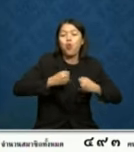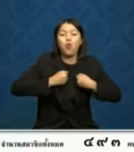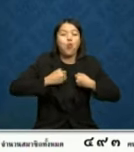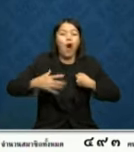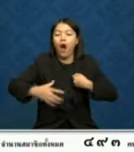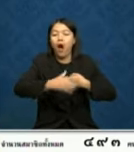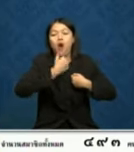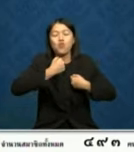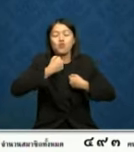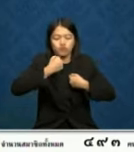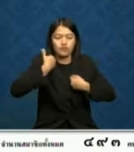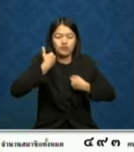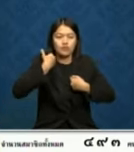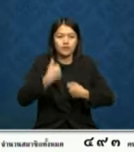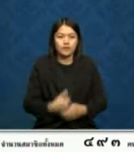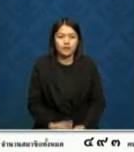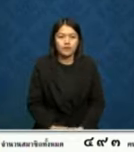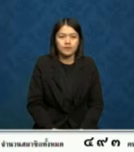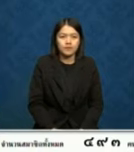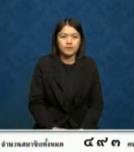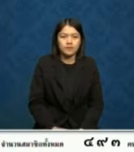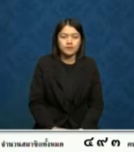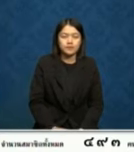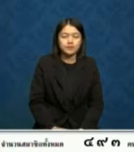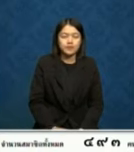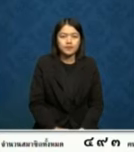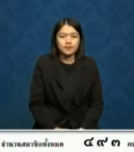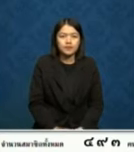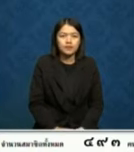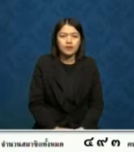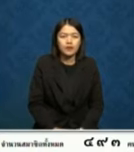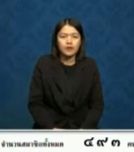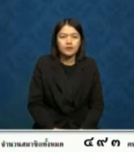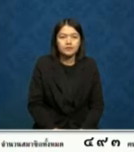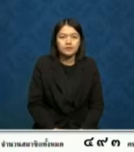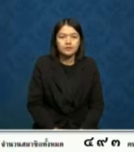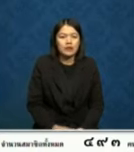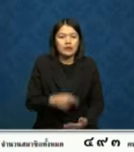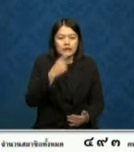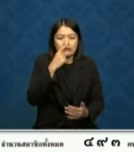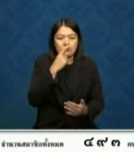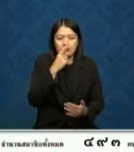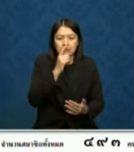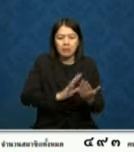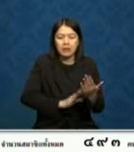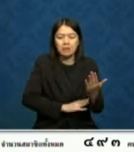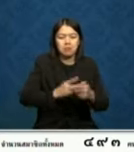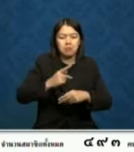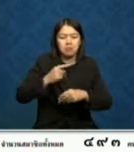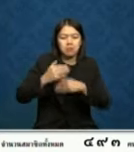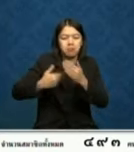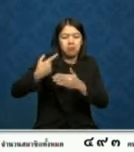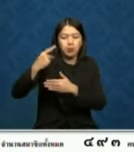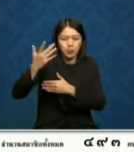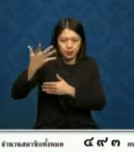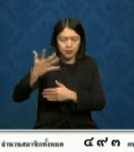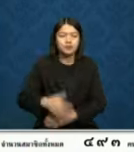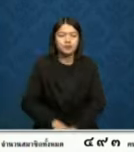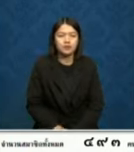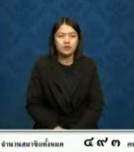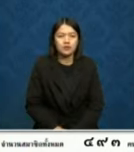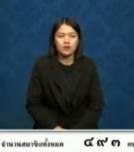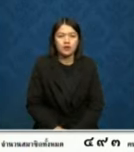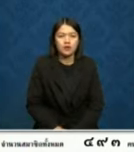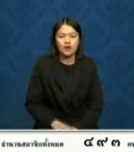ป่าของประเทศต่อไปอยู่นะครับโดยที่เ่อประเทศประเทศชาติไม่ได้ประโยชน์อะไรเลยจากสิ่งเหล่านั้นนะครับการออก